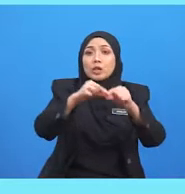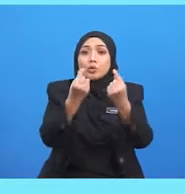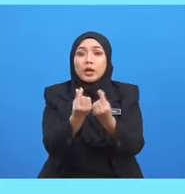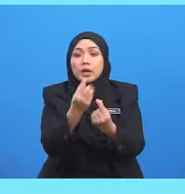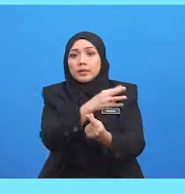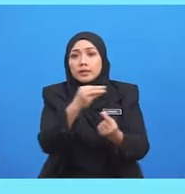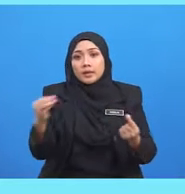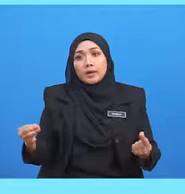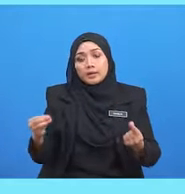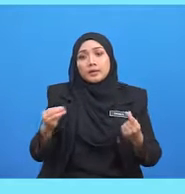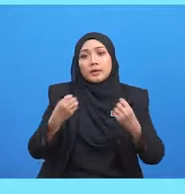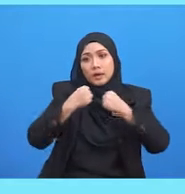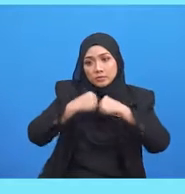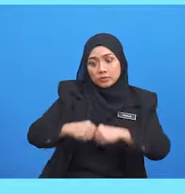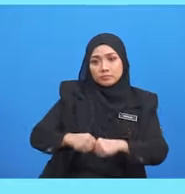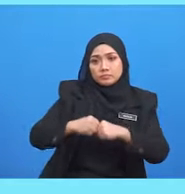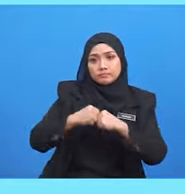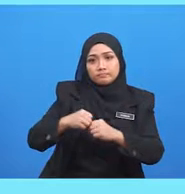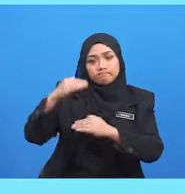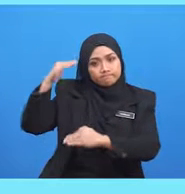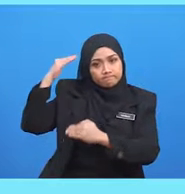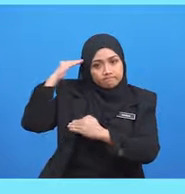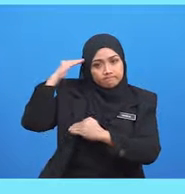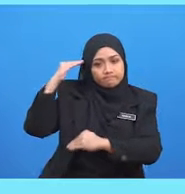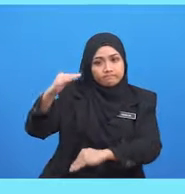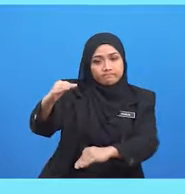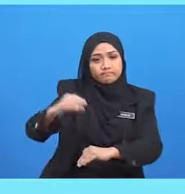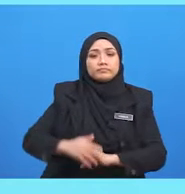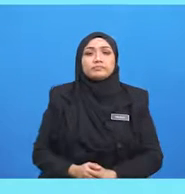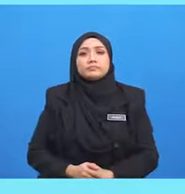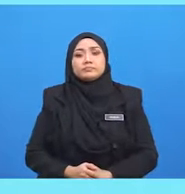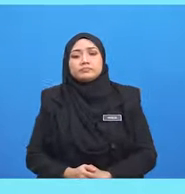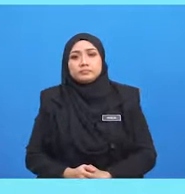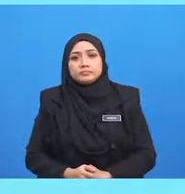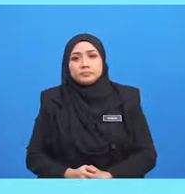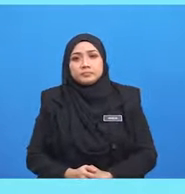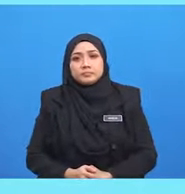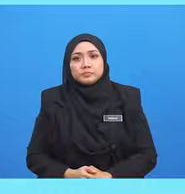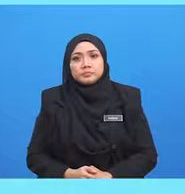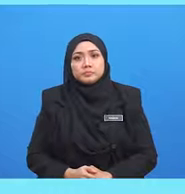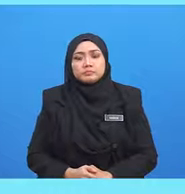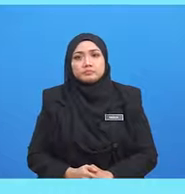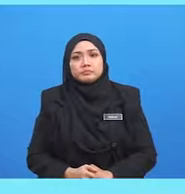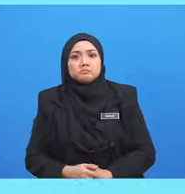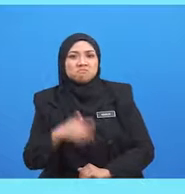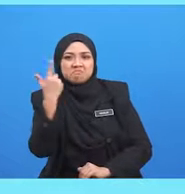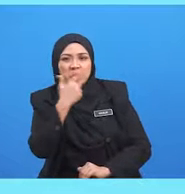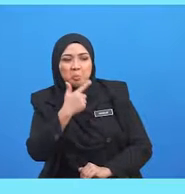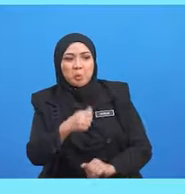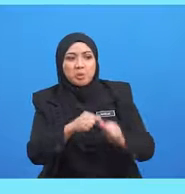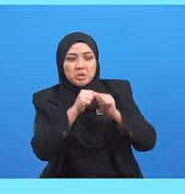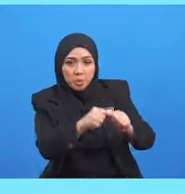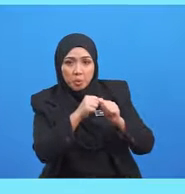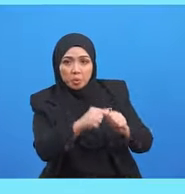ialah mengingkari rukun Islam atau satu daripadanya seperti tak nak solat,